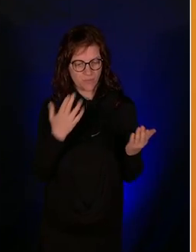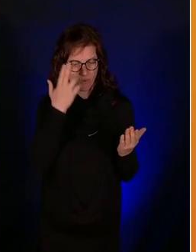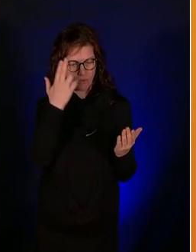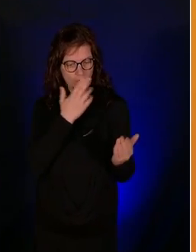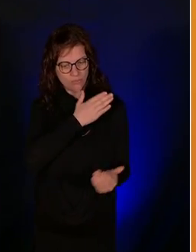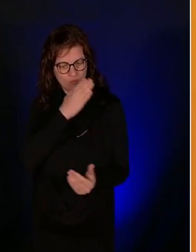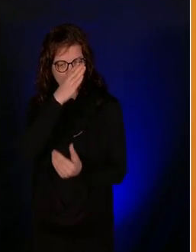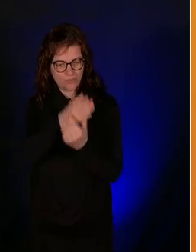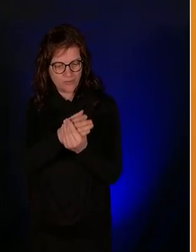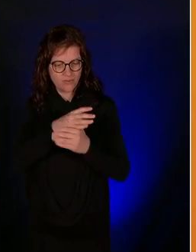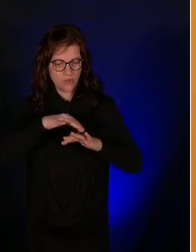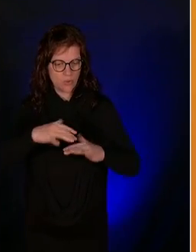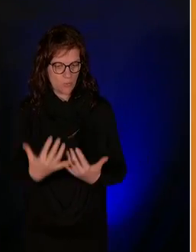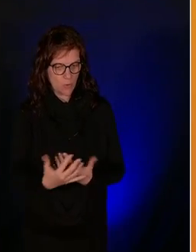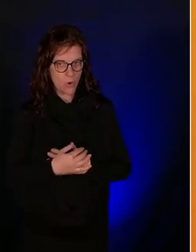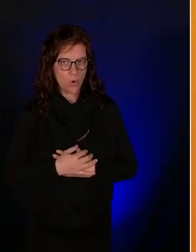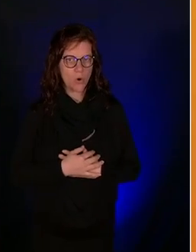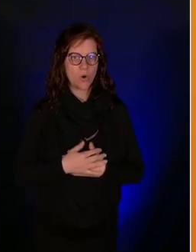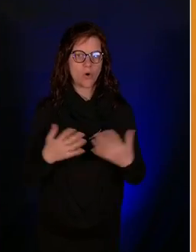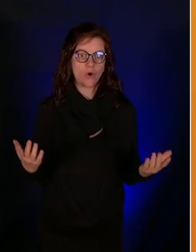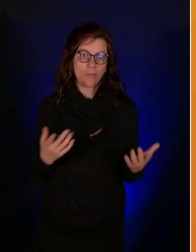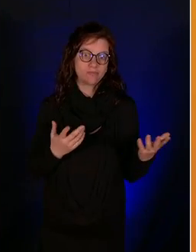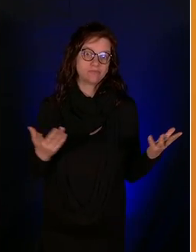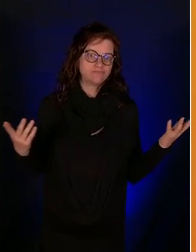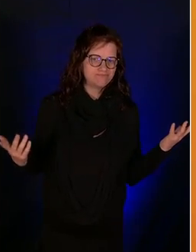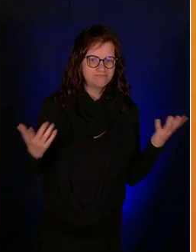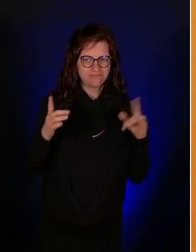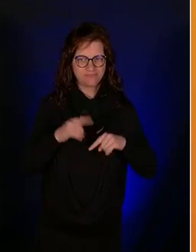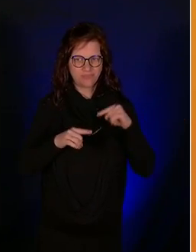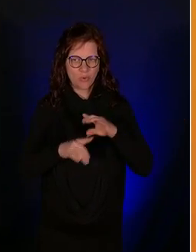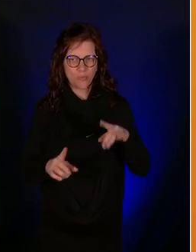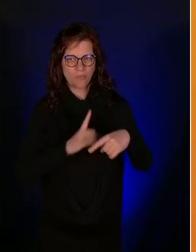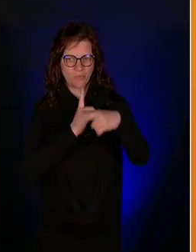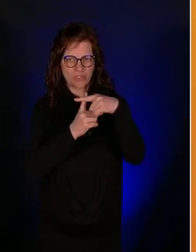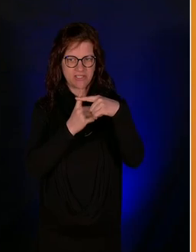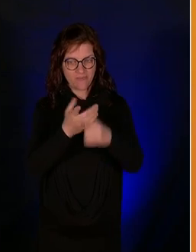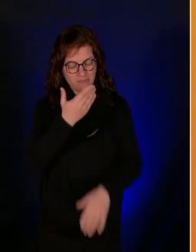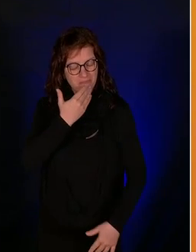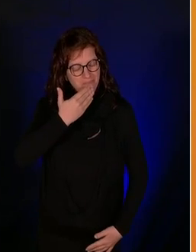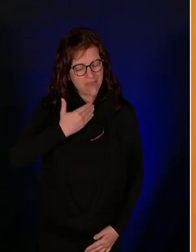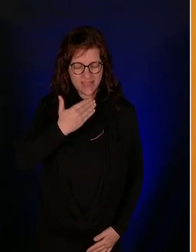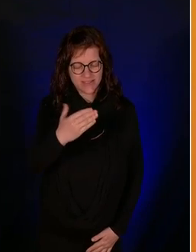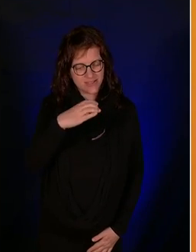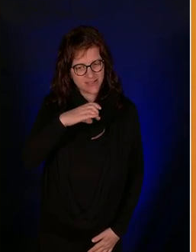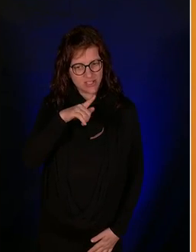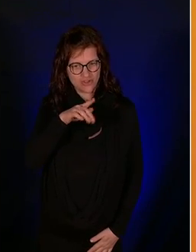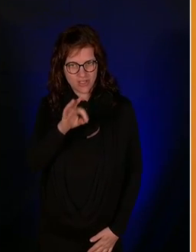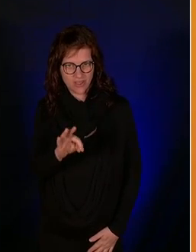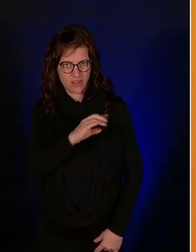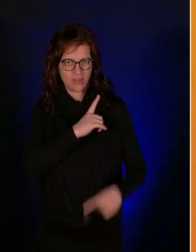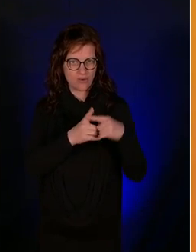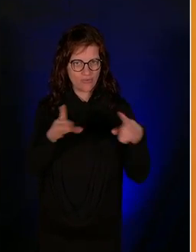mon intervention bah, par une note positive. Un grand merci à la CGT, la